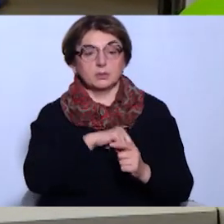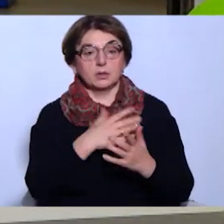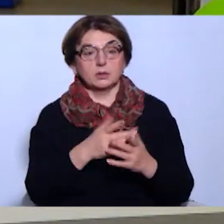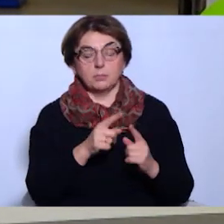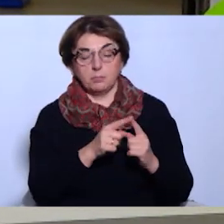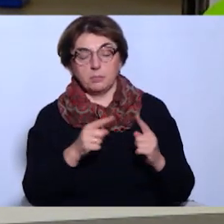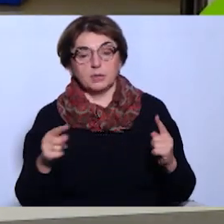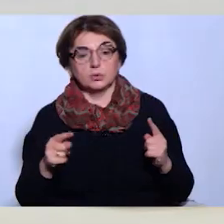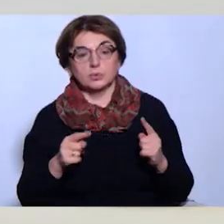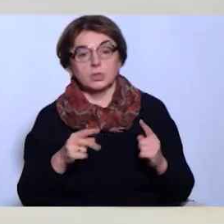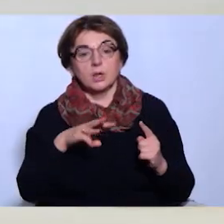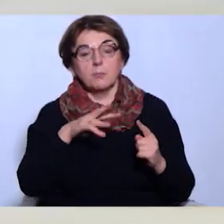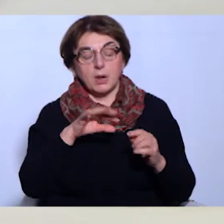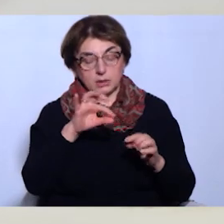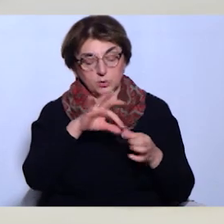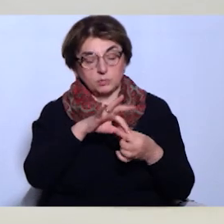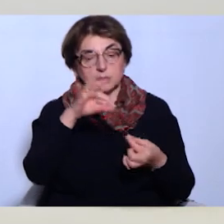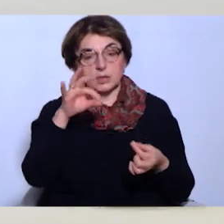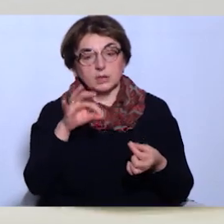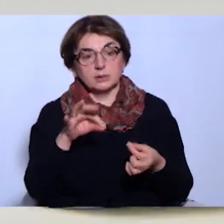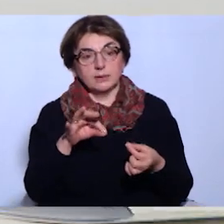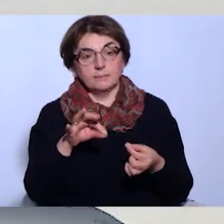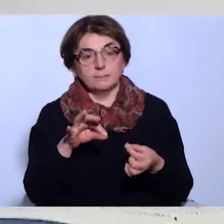მათი თვისებები პერიოდში. ავიღოთ მაგნიუმის ლენტა.